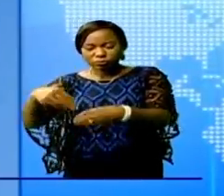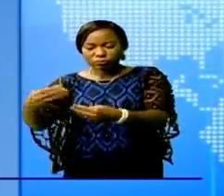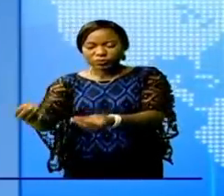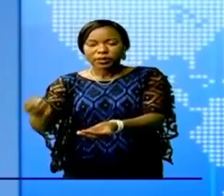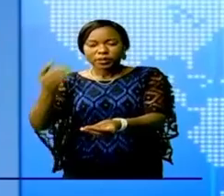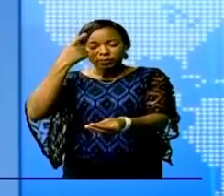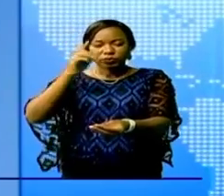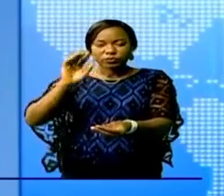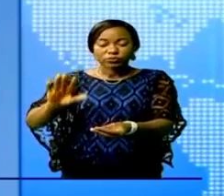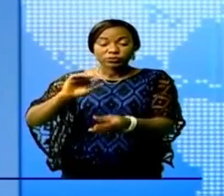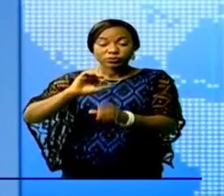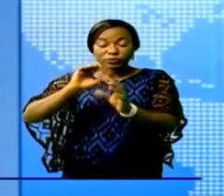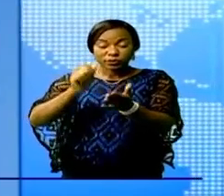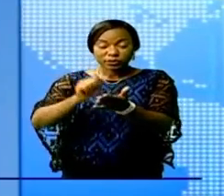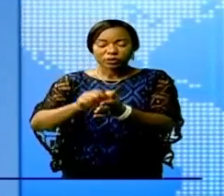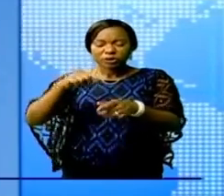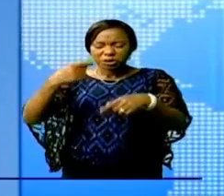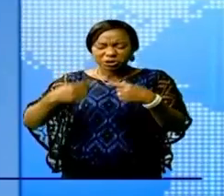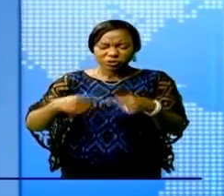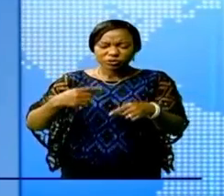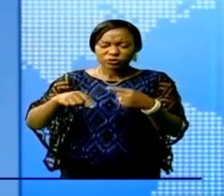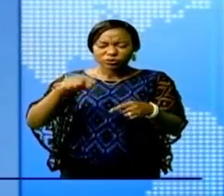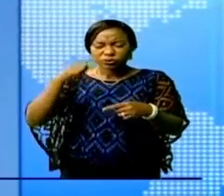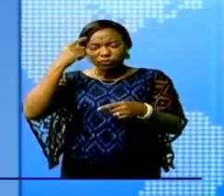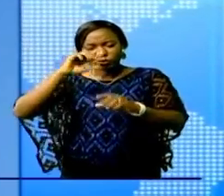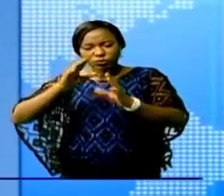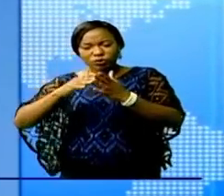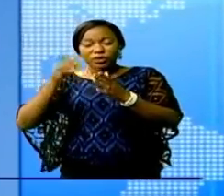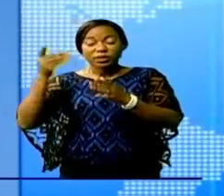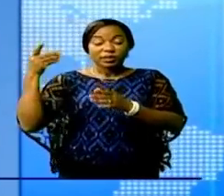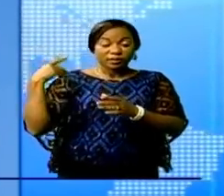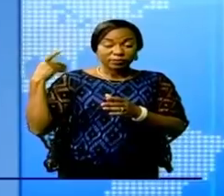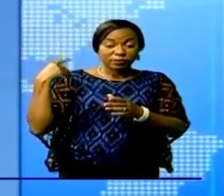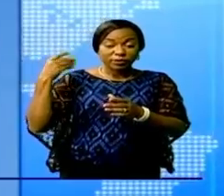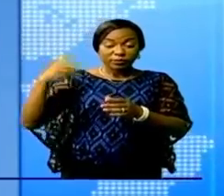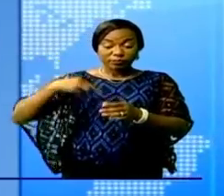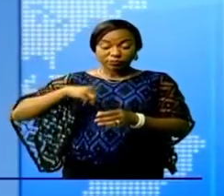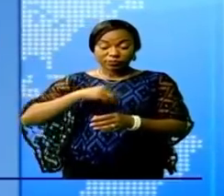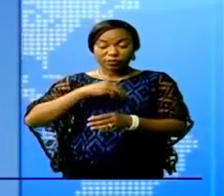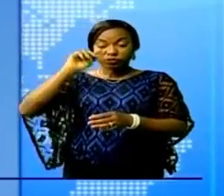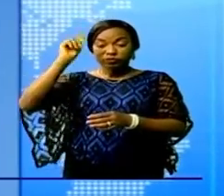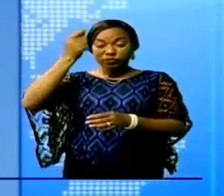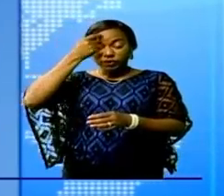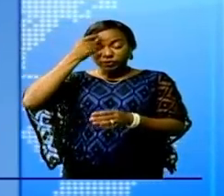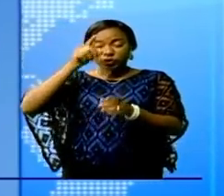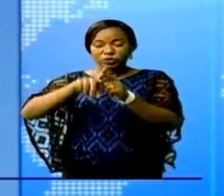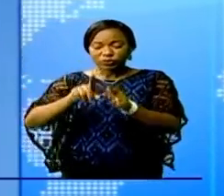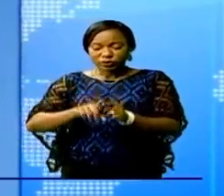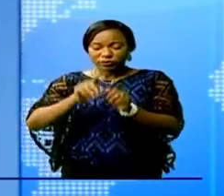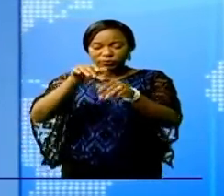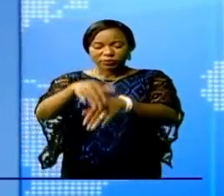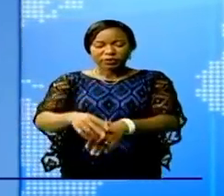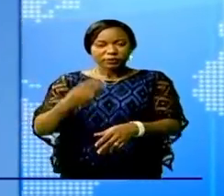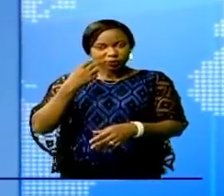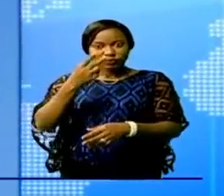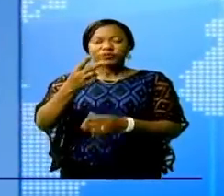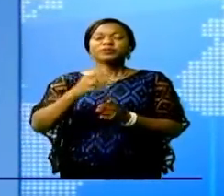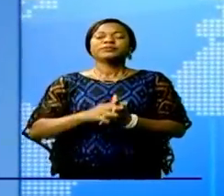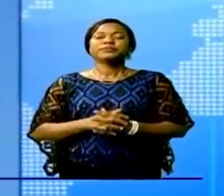secteurs était à la table des discussions dont les députés membres du gouvernement ont pris part. José Baïtombo nous en parle.